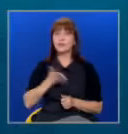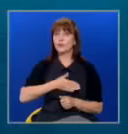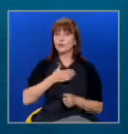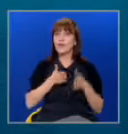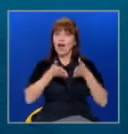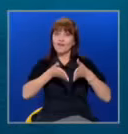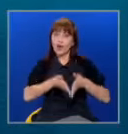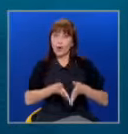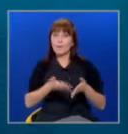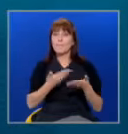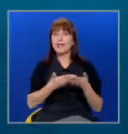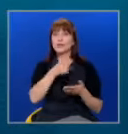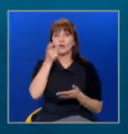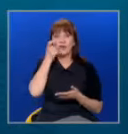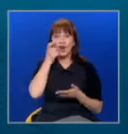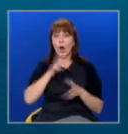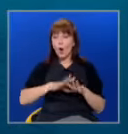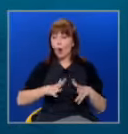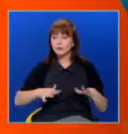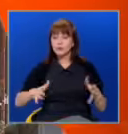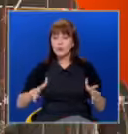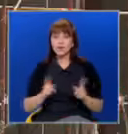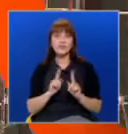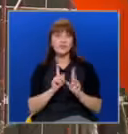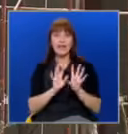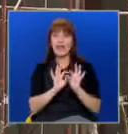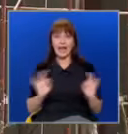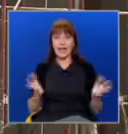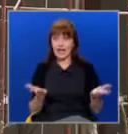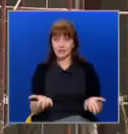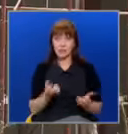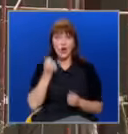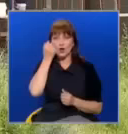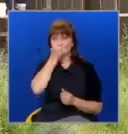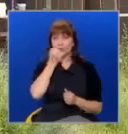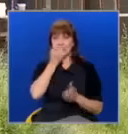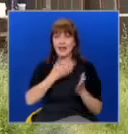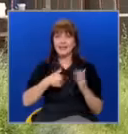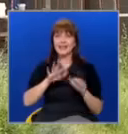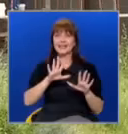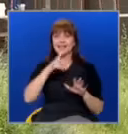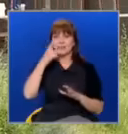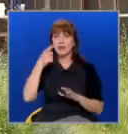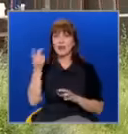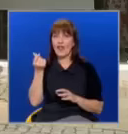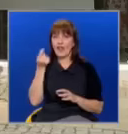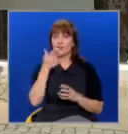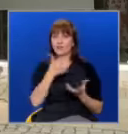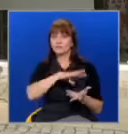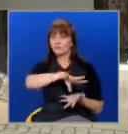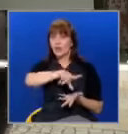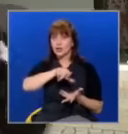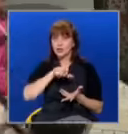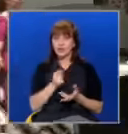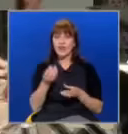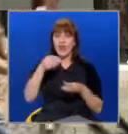Варна. Обстоятелствата за смъртта им се изясняват. Злоупотреби за над 10 милиона лева с източване на социалните фондове